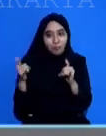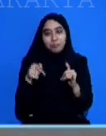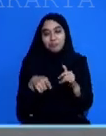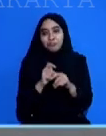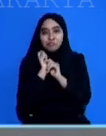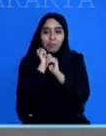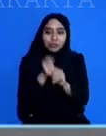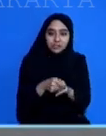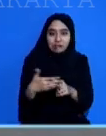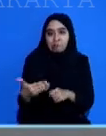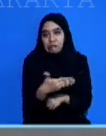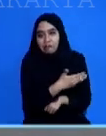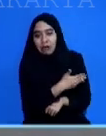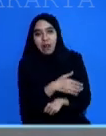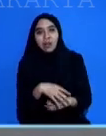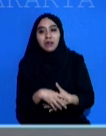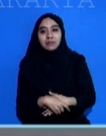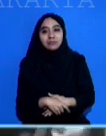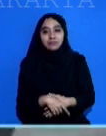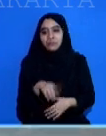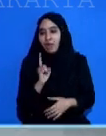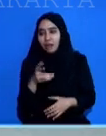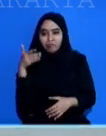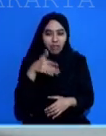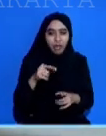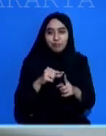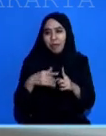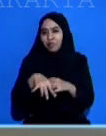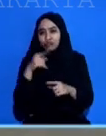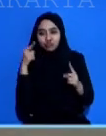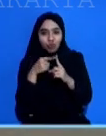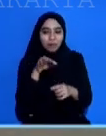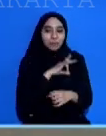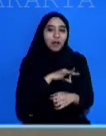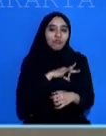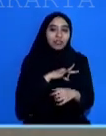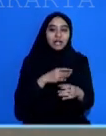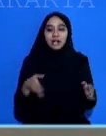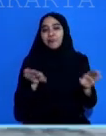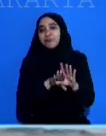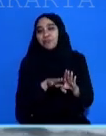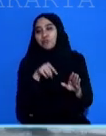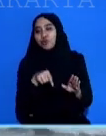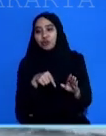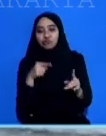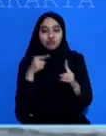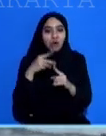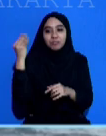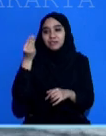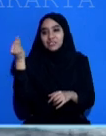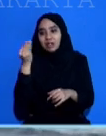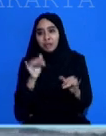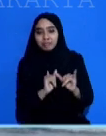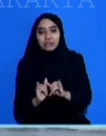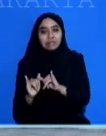memancingnya. Para wisatawan ini sengaja datang ke Pantai Bidara untuk memanfaatkan hari libur pencoblosan sebagai sarana refreshing bersama keluarga.